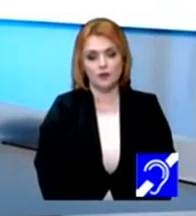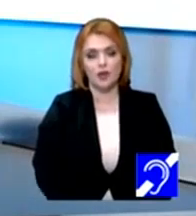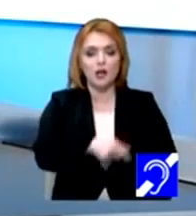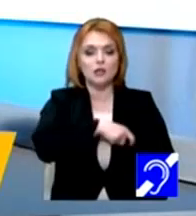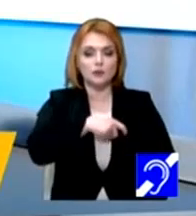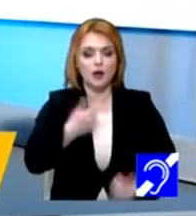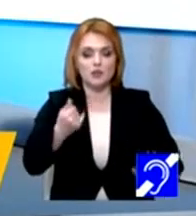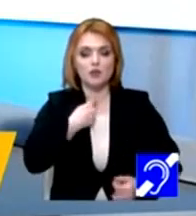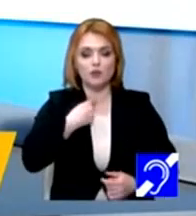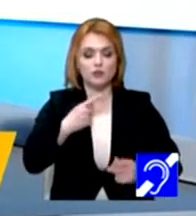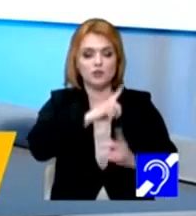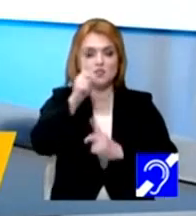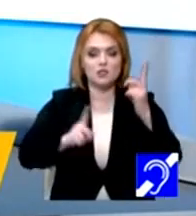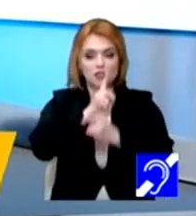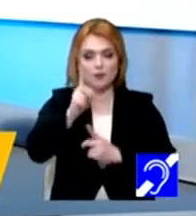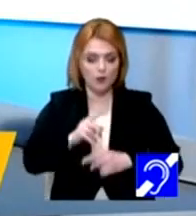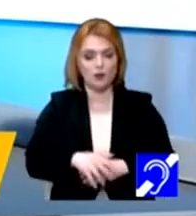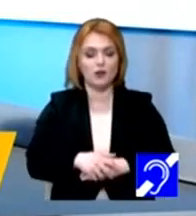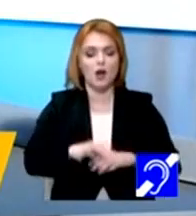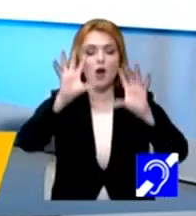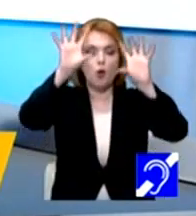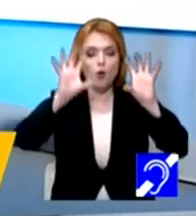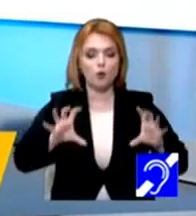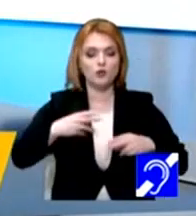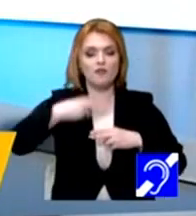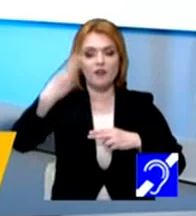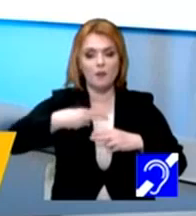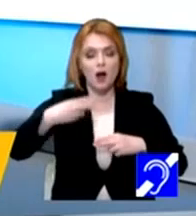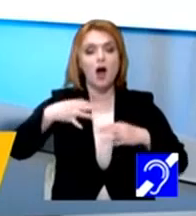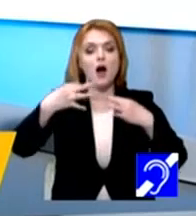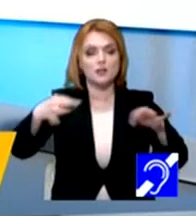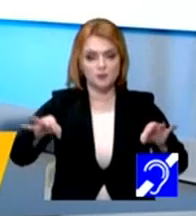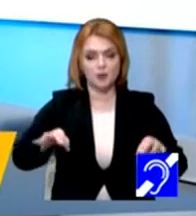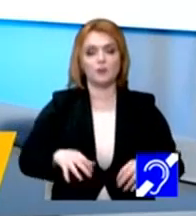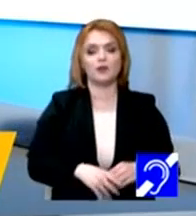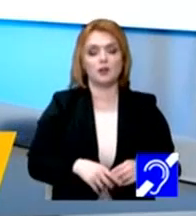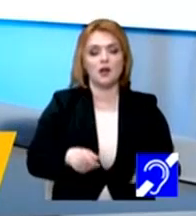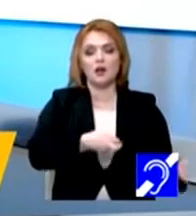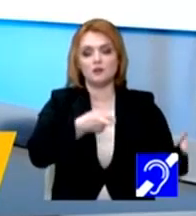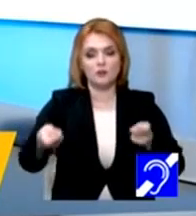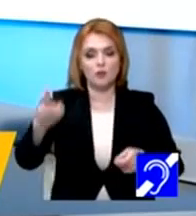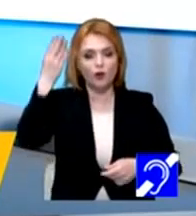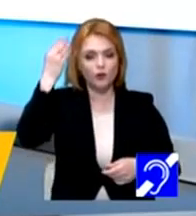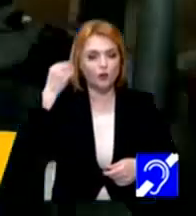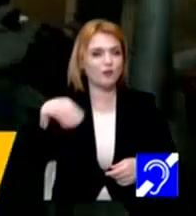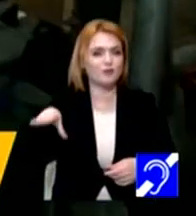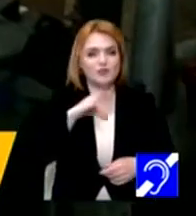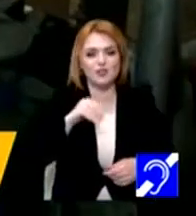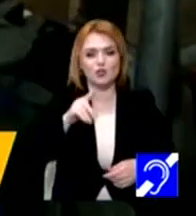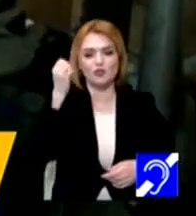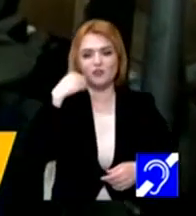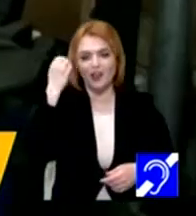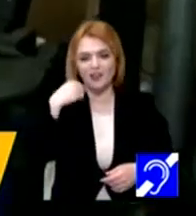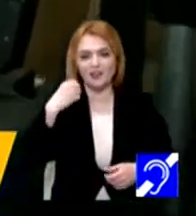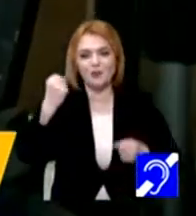Deputații au votat modificările la codul vamal și vor permite importul pieselor auto uzate în Republica Moldova. Excepții vor face